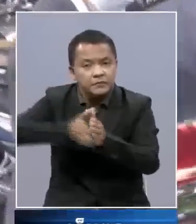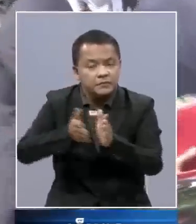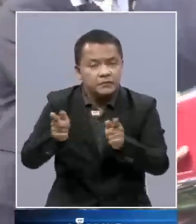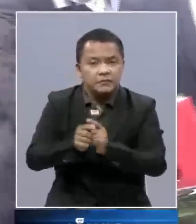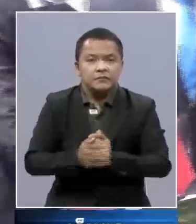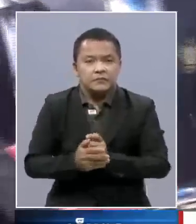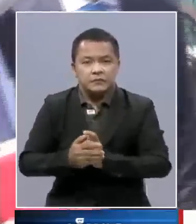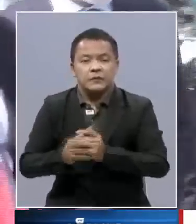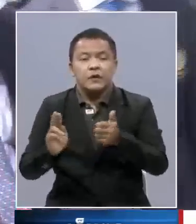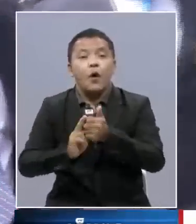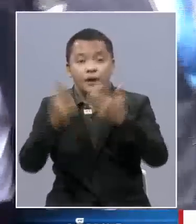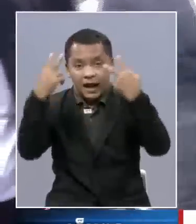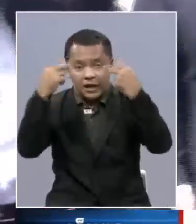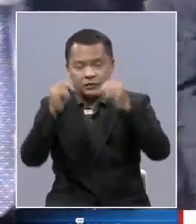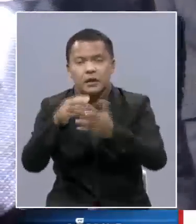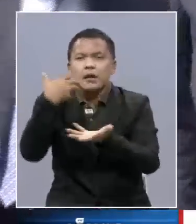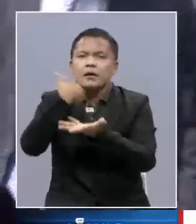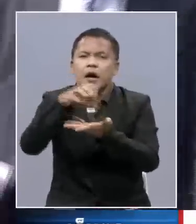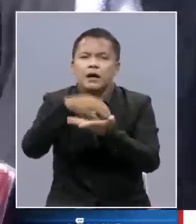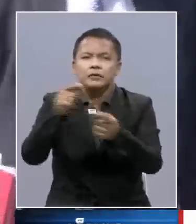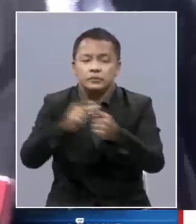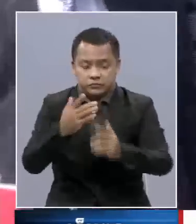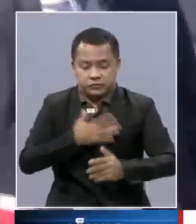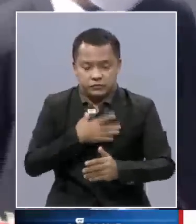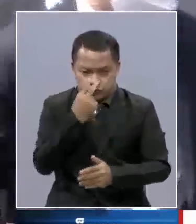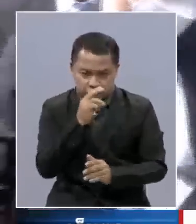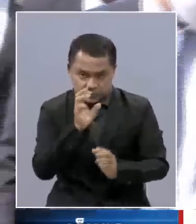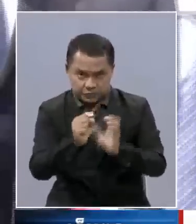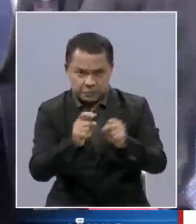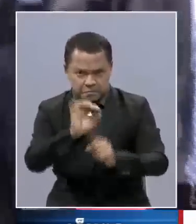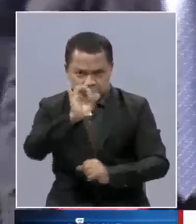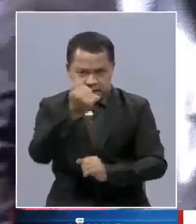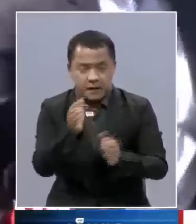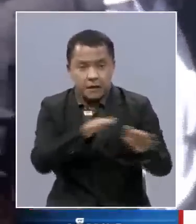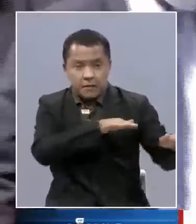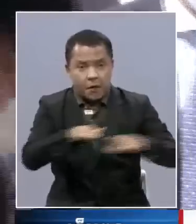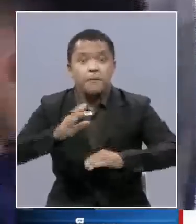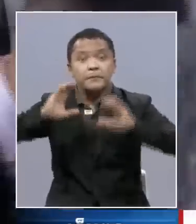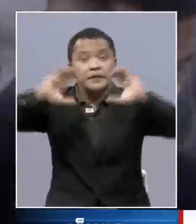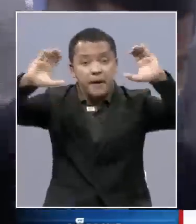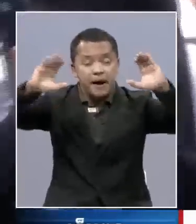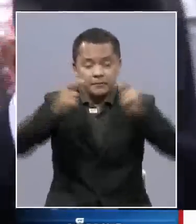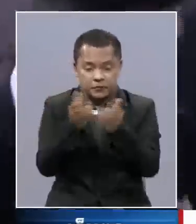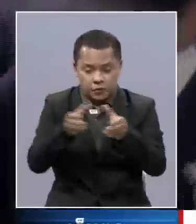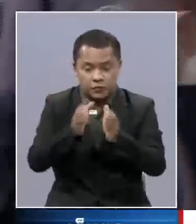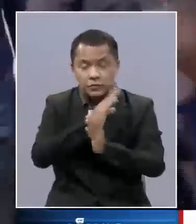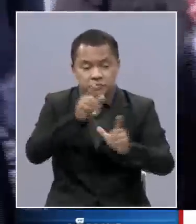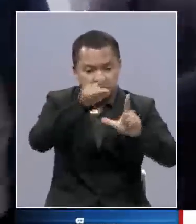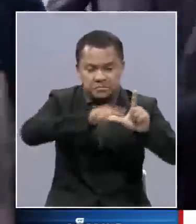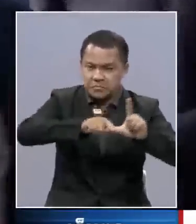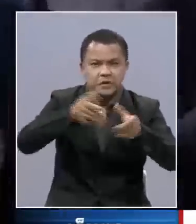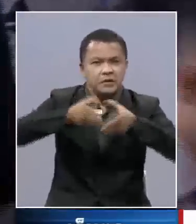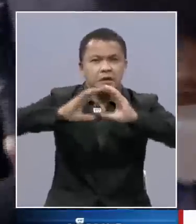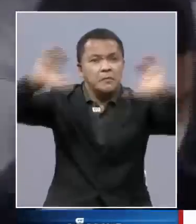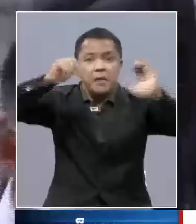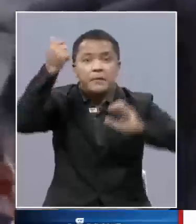วงษ์สุวรรณรองนายกนะฮะกล่าวถึงกรณีกระแสที่ตนถูกจับตามองว่าอาจจะไปเตรียมเป็นรัฐบาลหากก้าวไกลไม่สามารถ